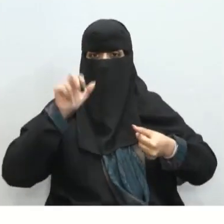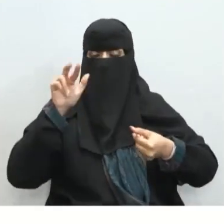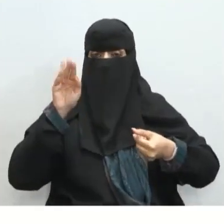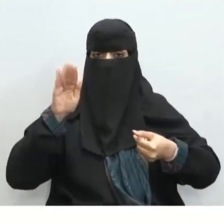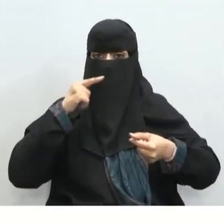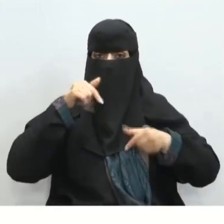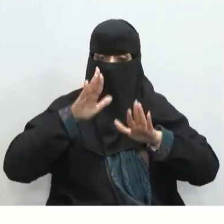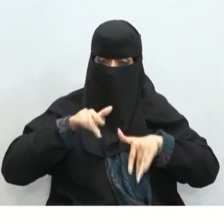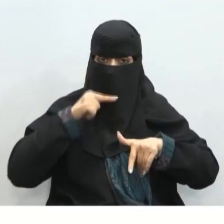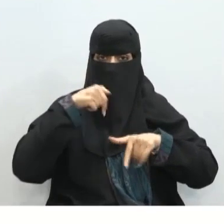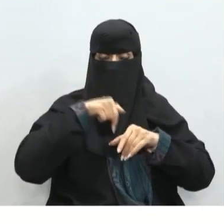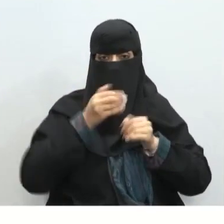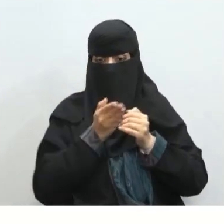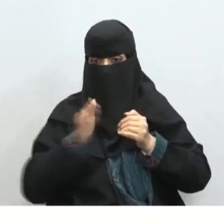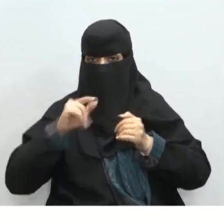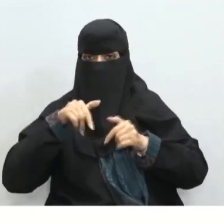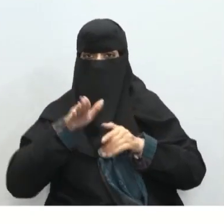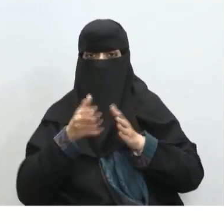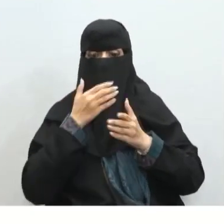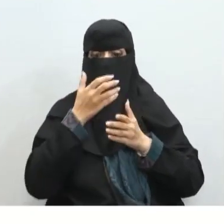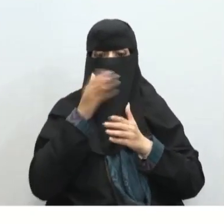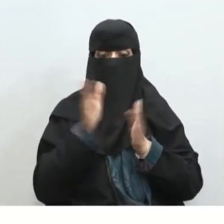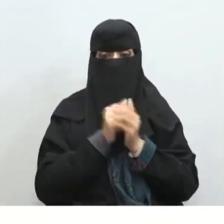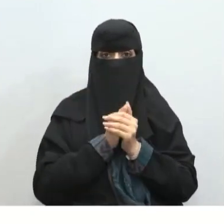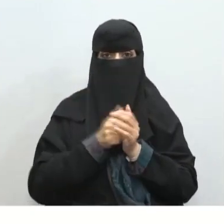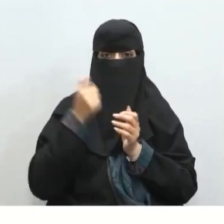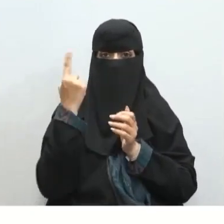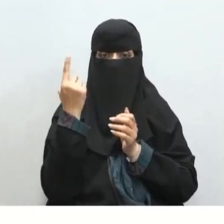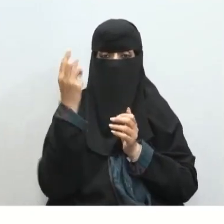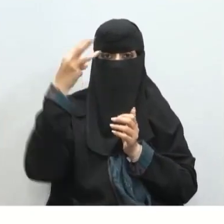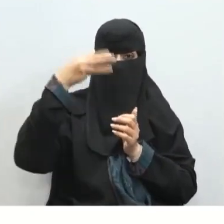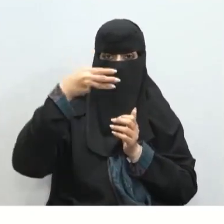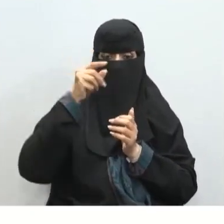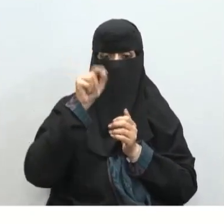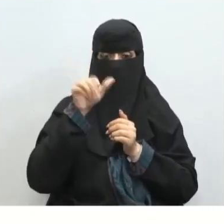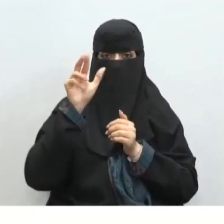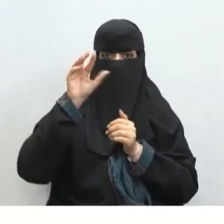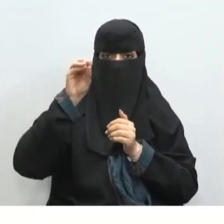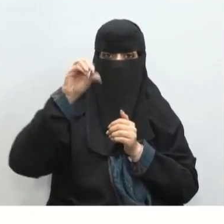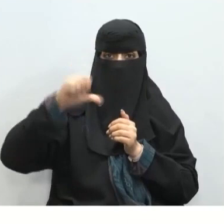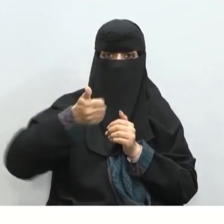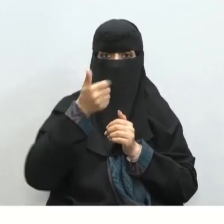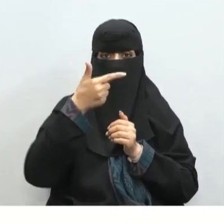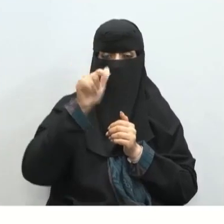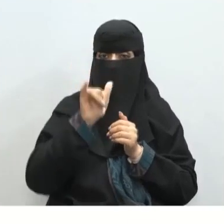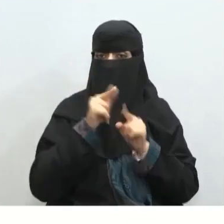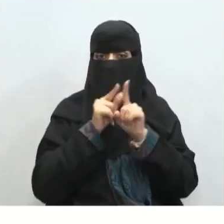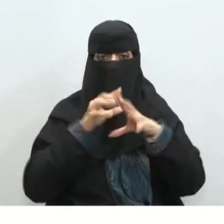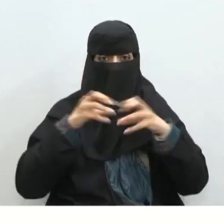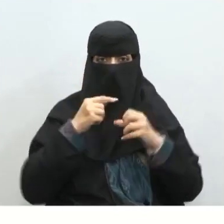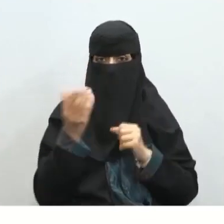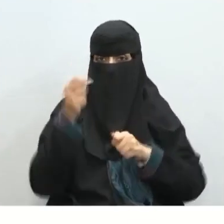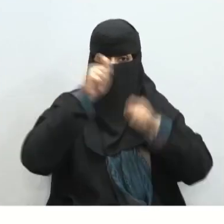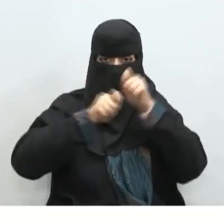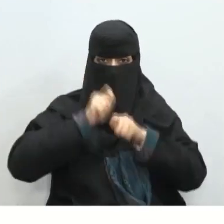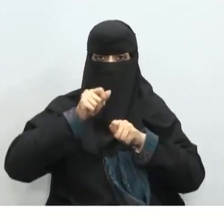ويحدث ايضا في معزل عين الاكسجين هنا يذكر لنا هوائي او عباره هوائ هي عمليه تحتاج